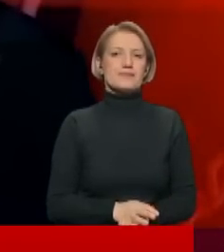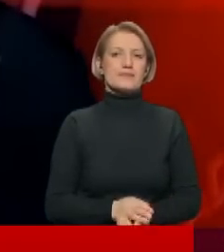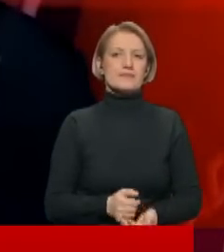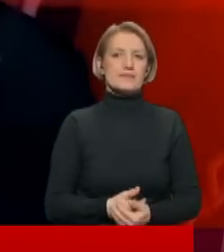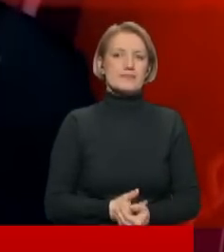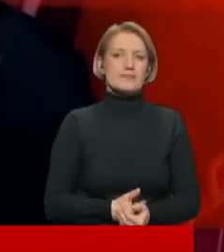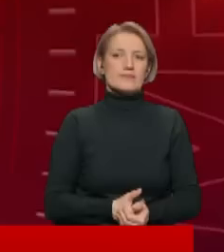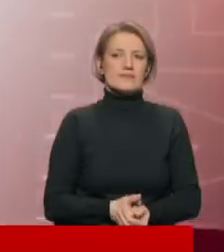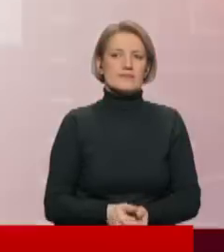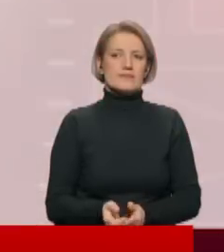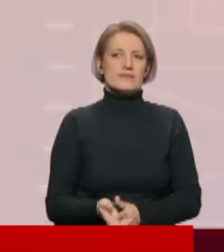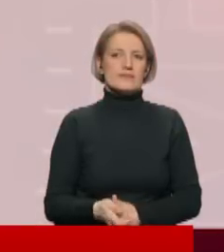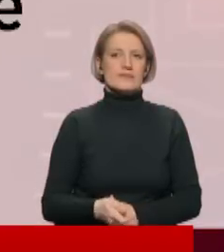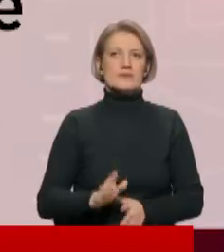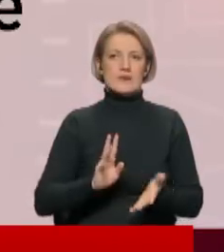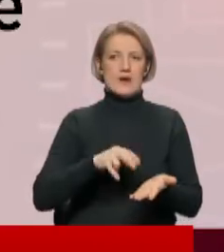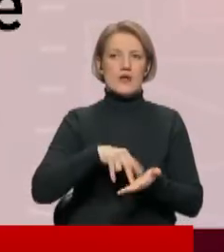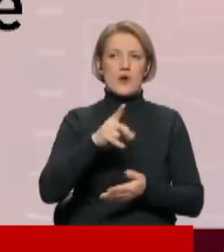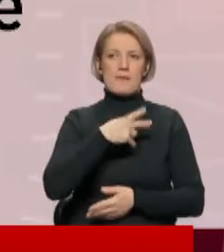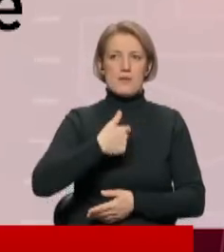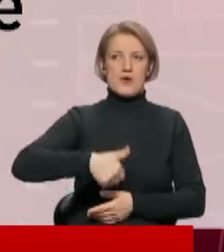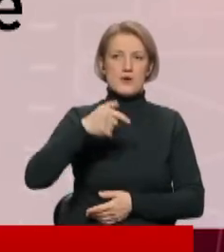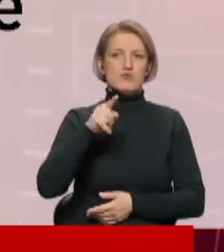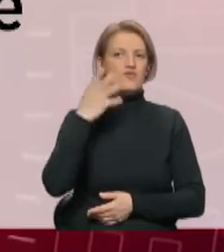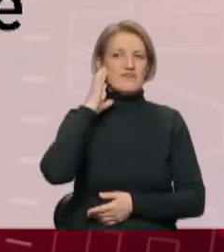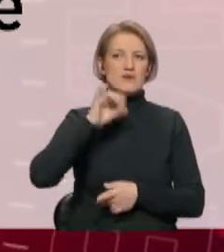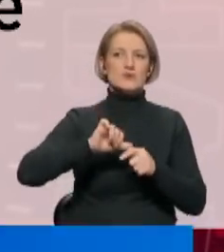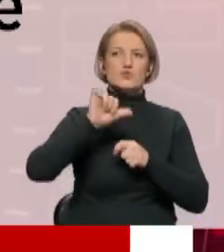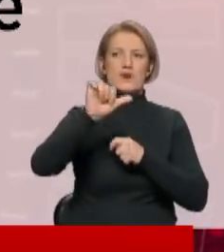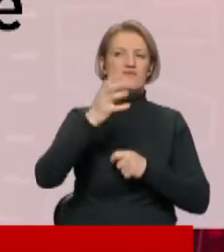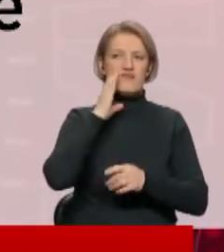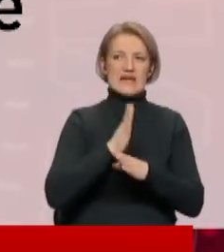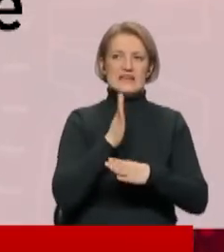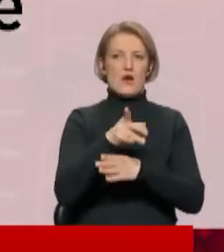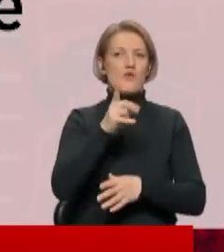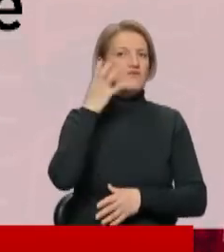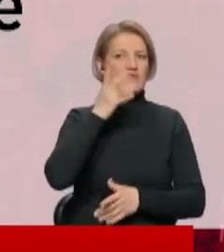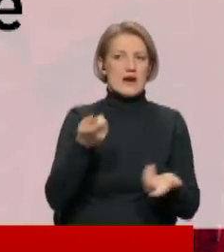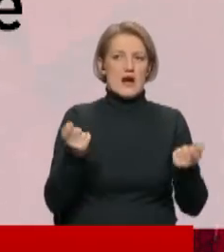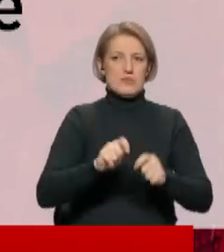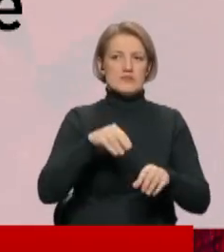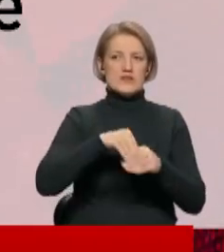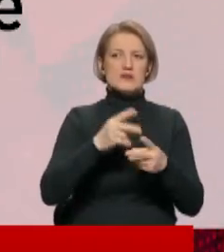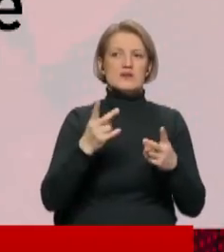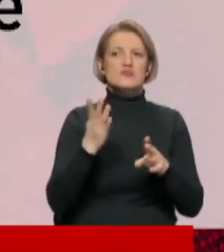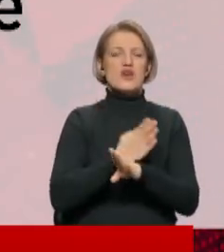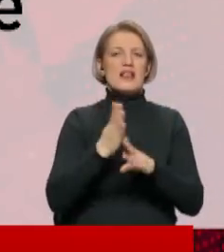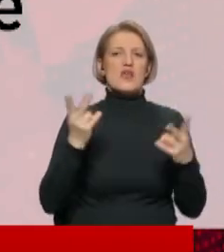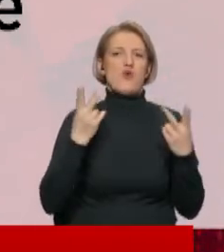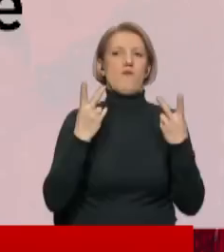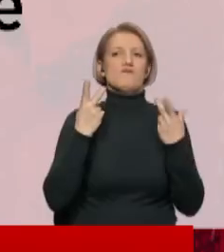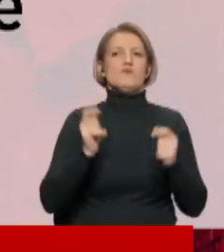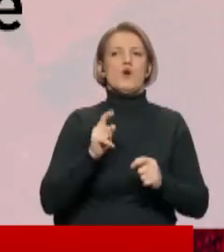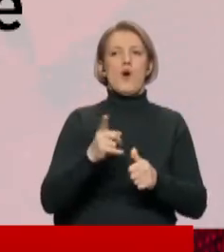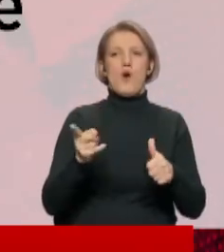duyurusunda bulunmak zorunda kaldık kalkıyor Belediye Başkanı İşte bu vakfın uzantısı Vakfı giderek o vakfın kapatılması gibi şeylerle şov